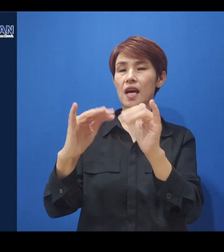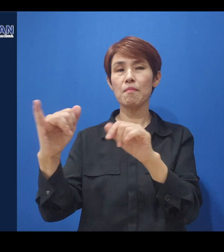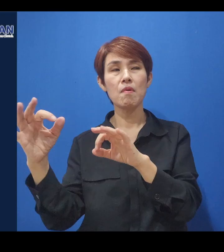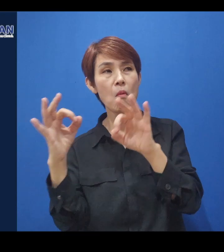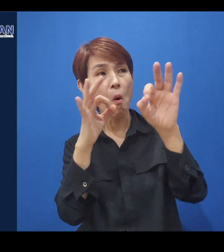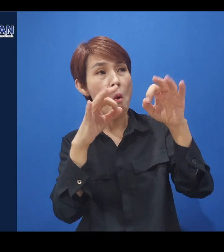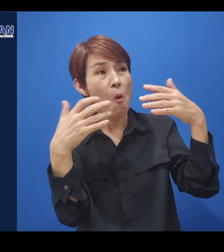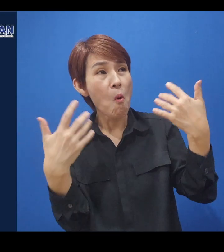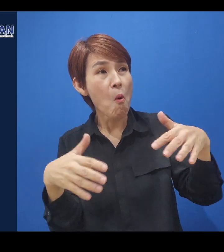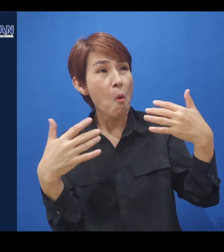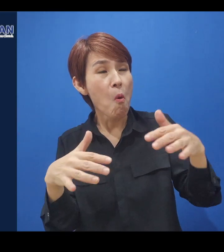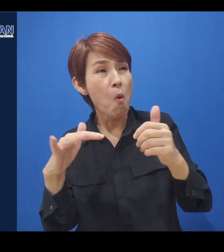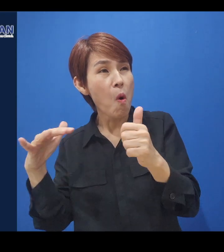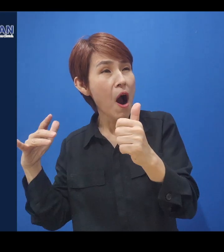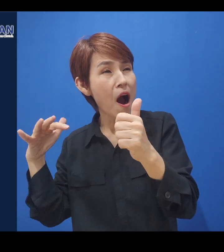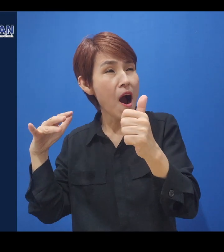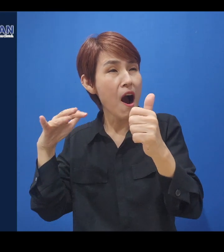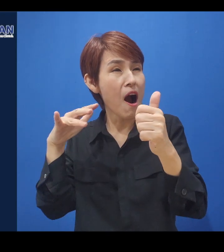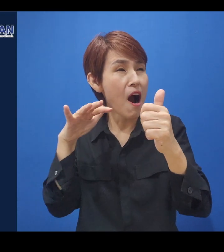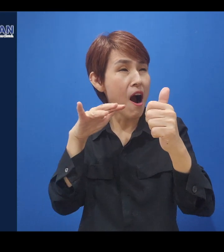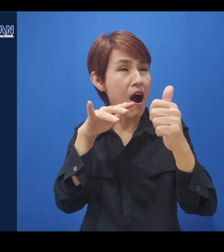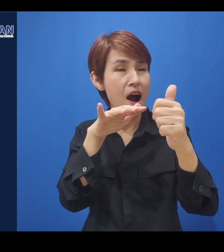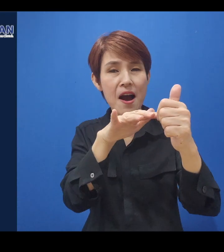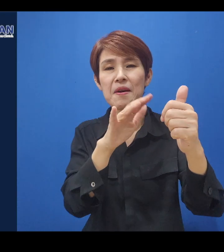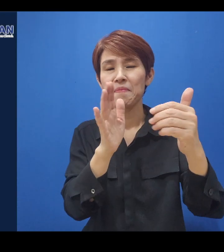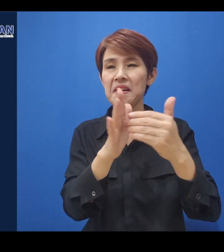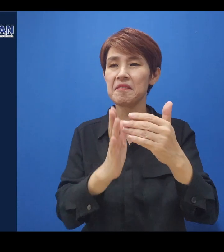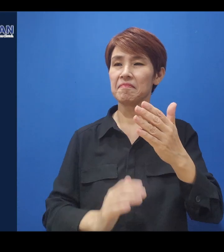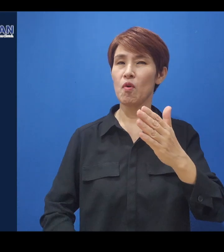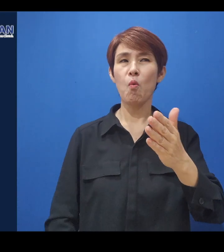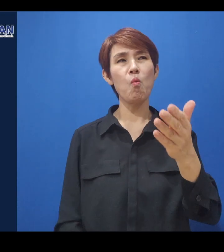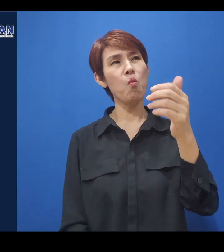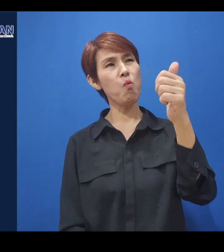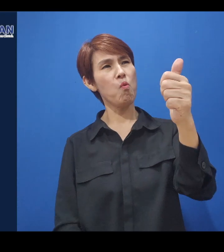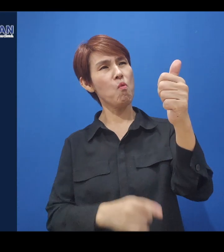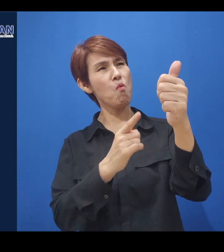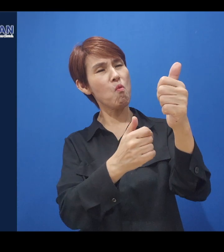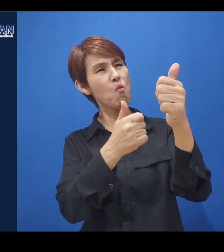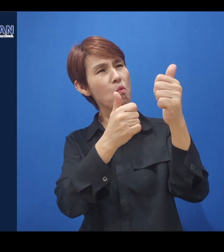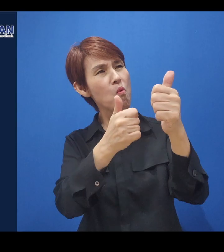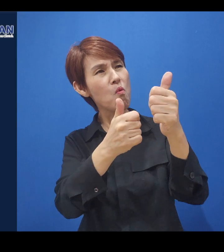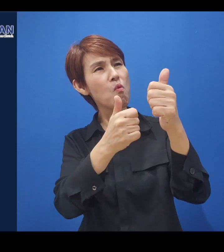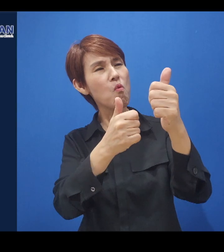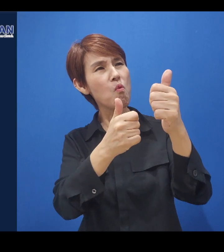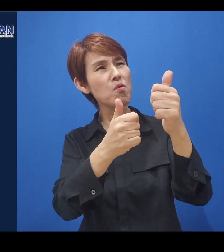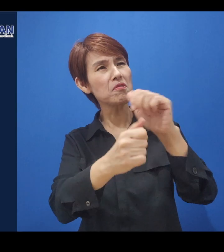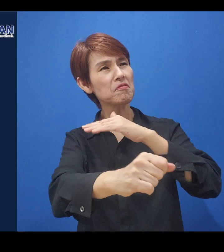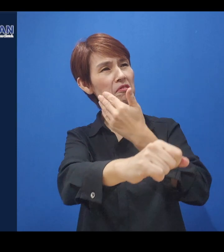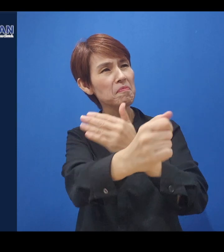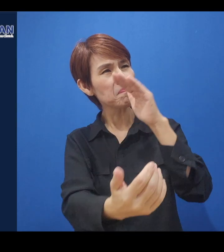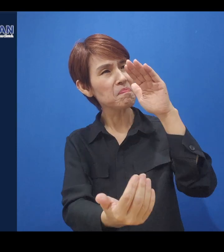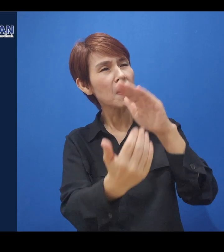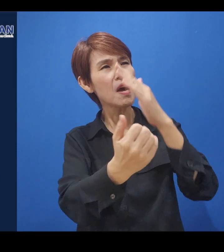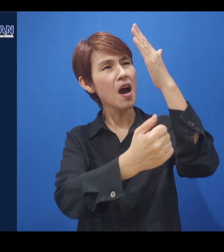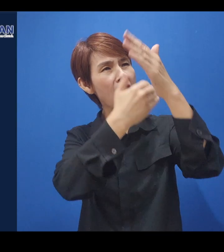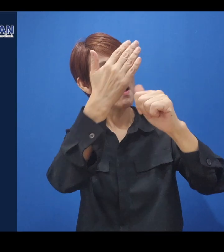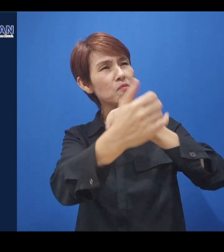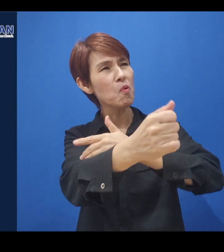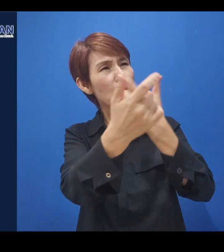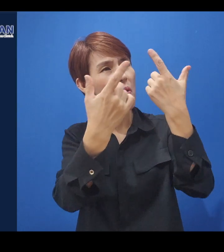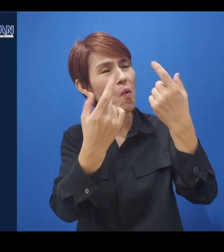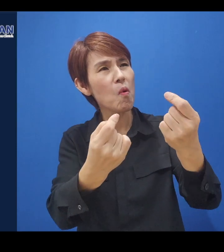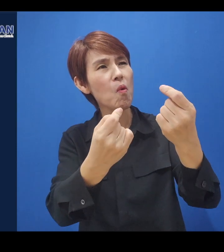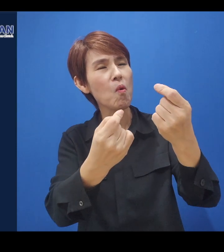높은 사람까지 다 따르며 이르되, 이 사람은 크다 일컫는 하나님의 능력이라 하더라. 오랫동안 그